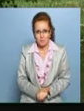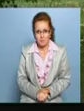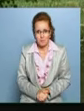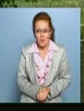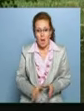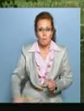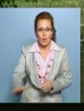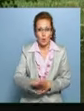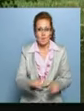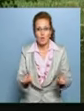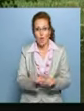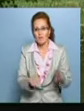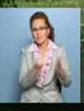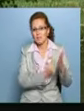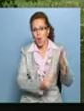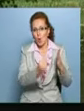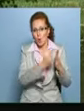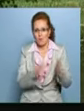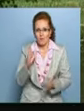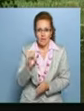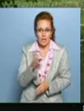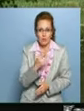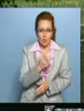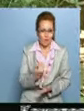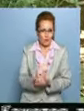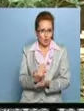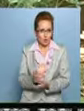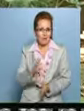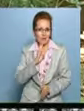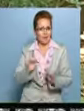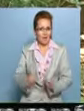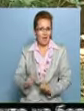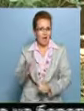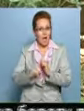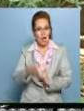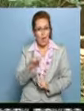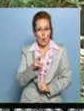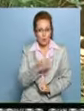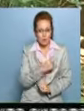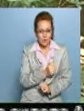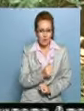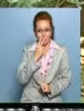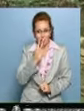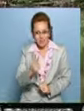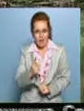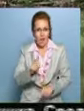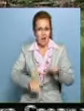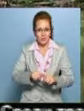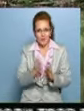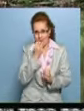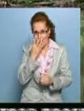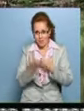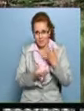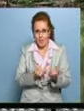места кажется только что на берегу сидела Анушка среди трав проглядывают краснокнижные орхидеи италмас